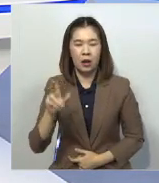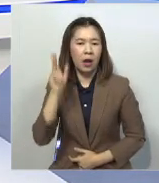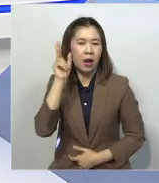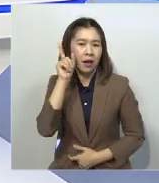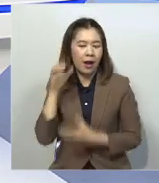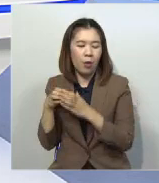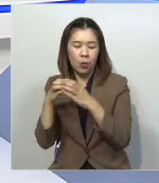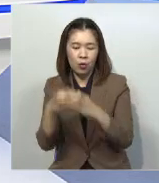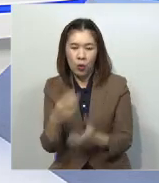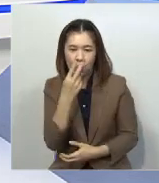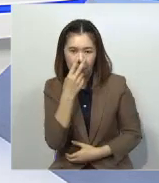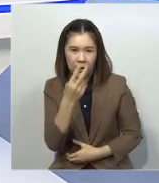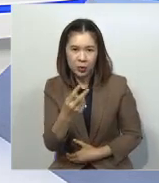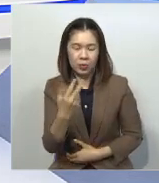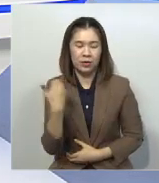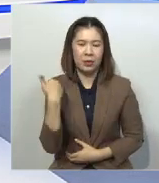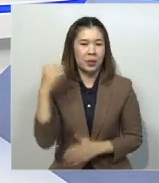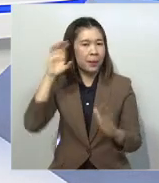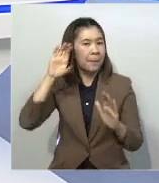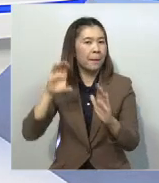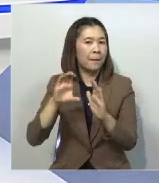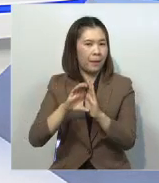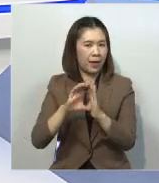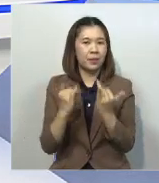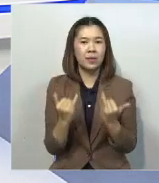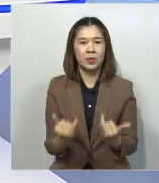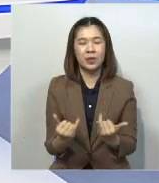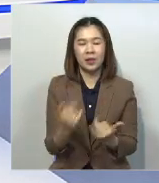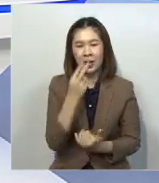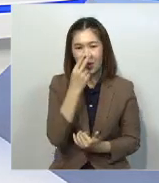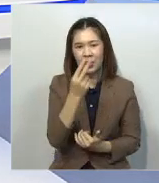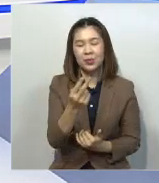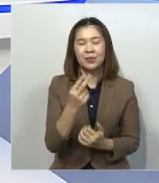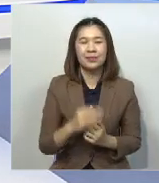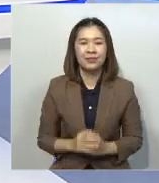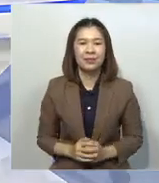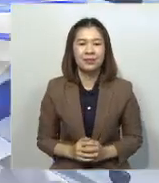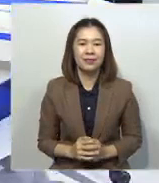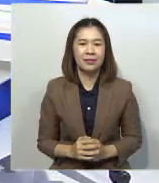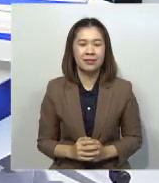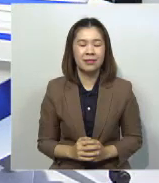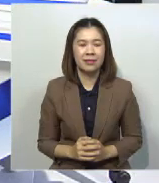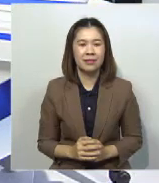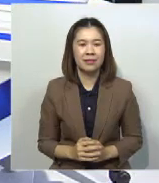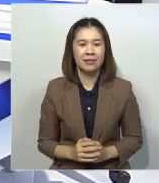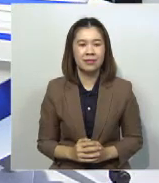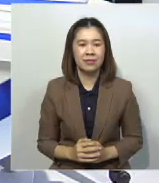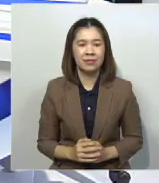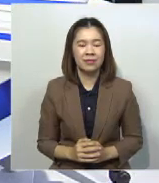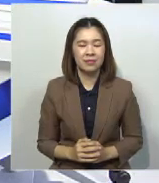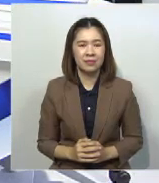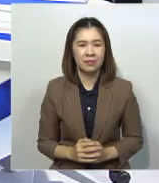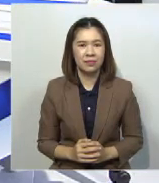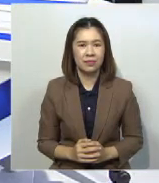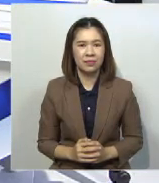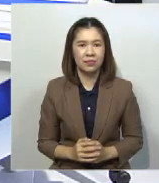านะคะคุณอัยราอารวีเดี๋ยวติดตามภาพบรรยากาศณเวลานี้กันนะคะกับคุณอัยราค่ะเชิญ